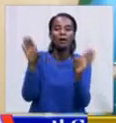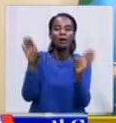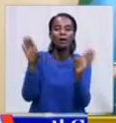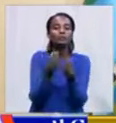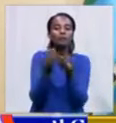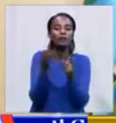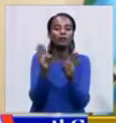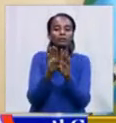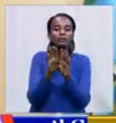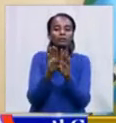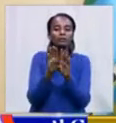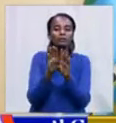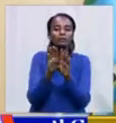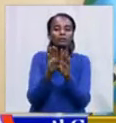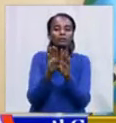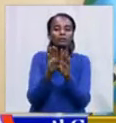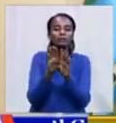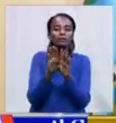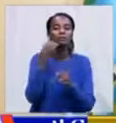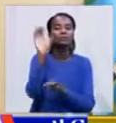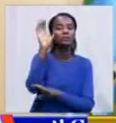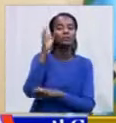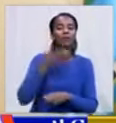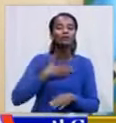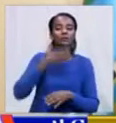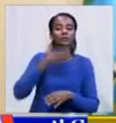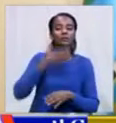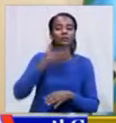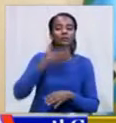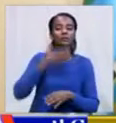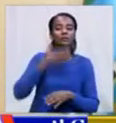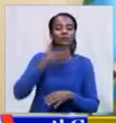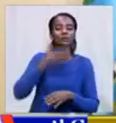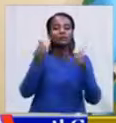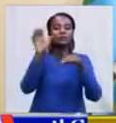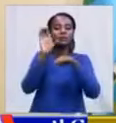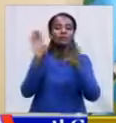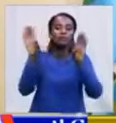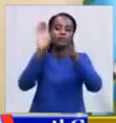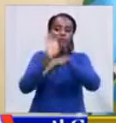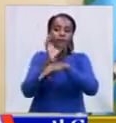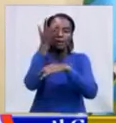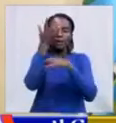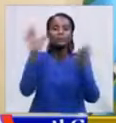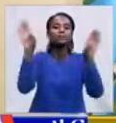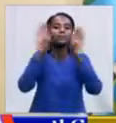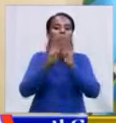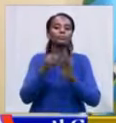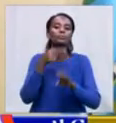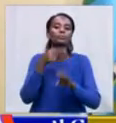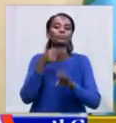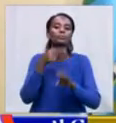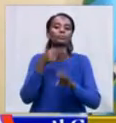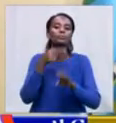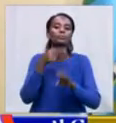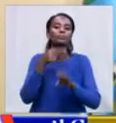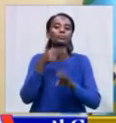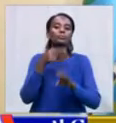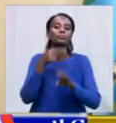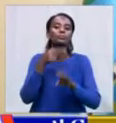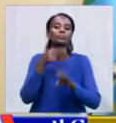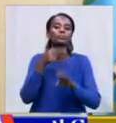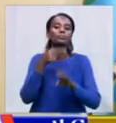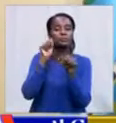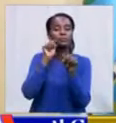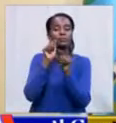አልተዘጋም፣ ትራንስፖርት አልተዘጋም፣ መስጂዳችንን ለምንድን ነው ንጥላችሁ የምትዘጉብን፣ ቸርቾች ለምንድን ነው የሚዘጉብን የሚል ጥያቄ የምታነሱ ወንድምና